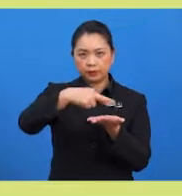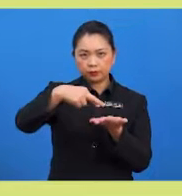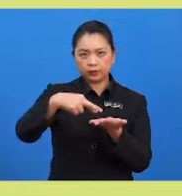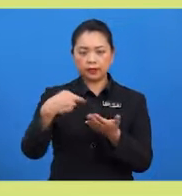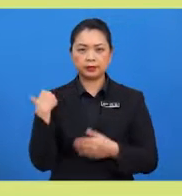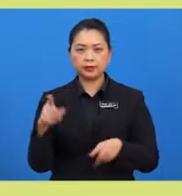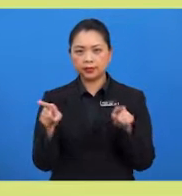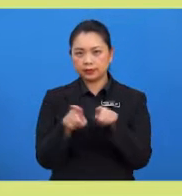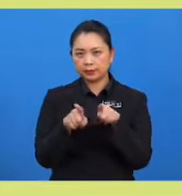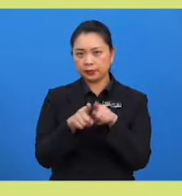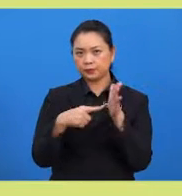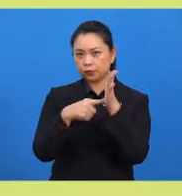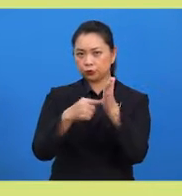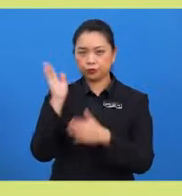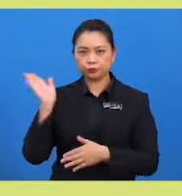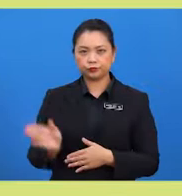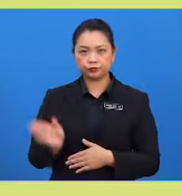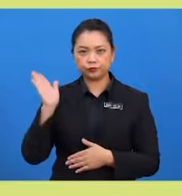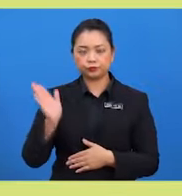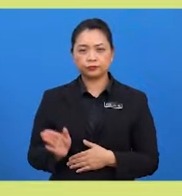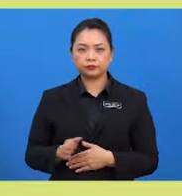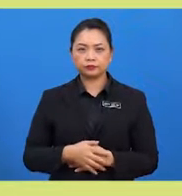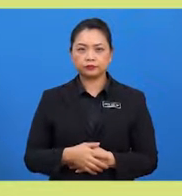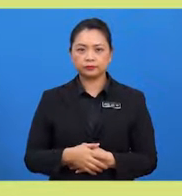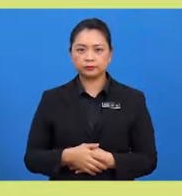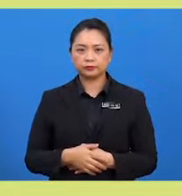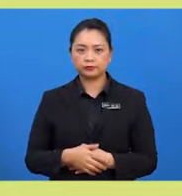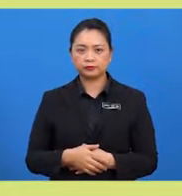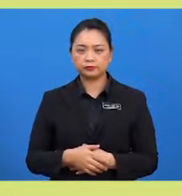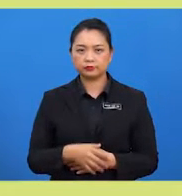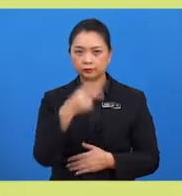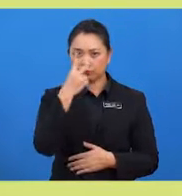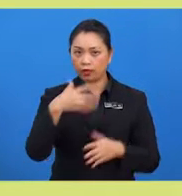seperti yang ditunjukkan. Kos belian